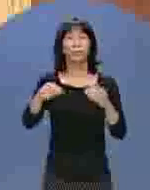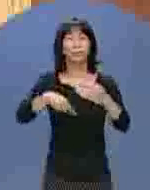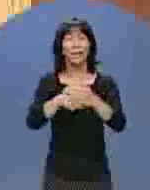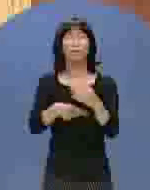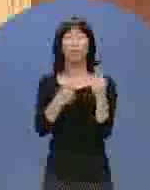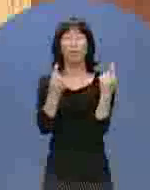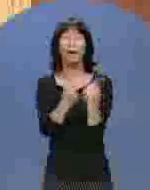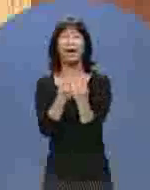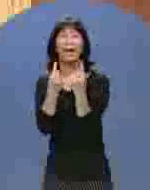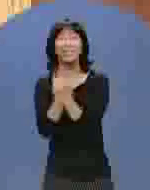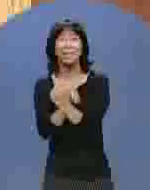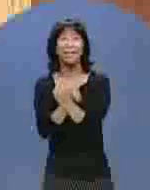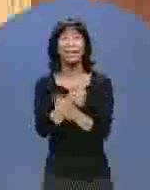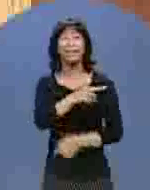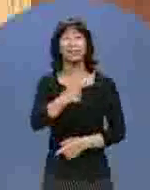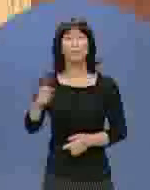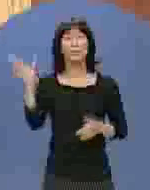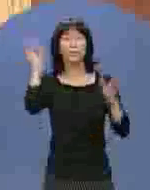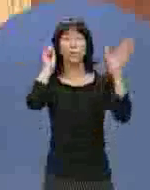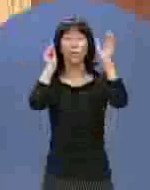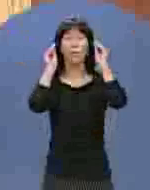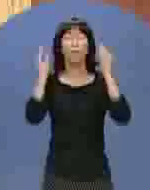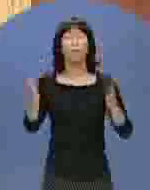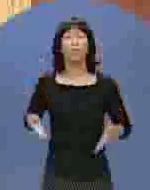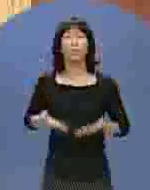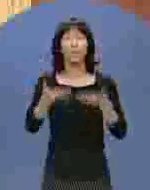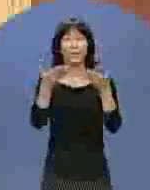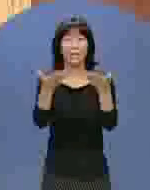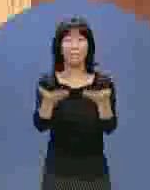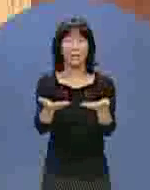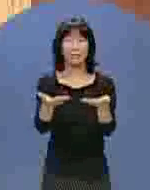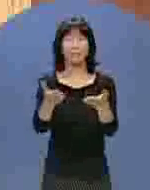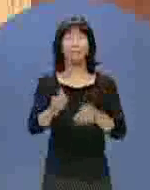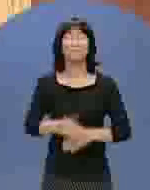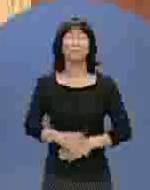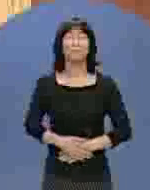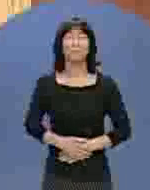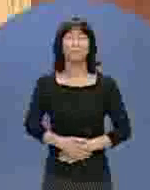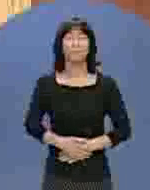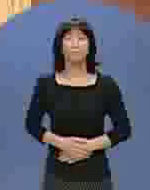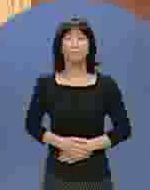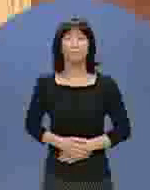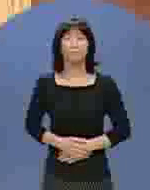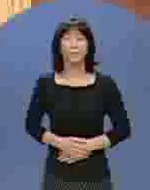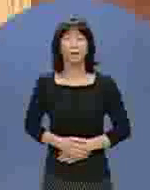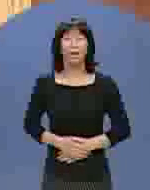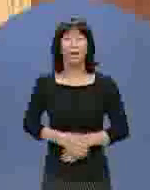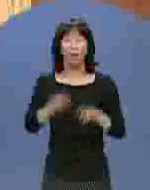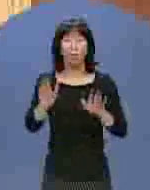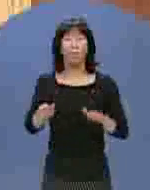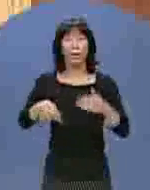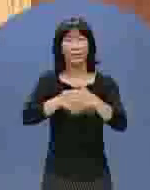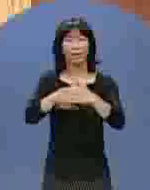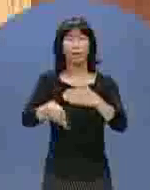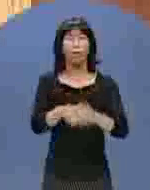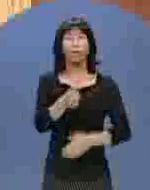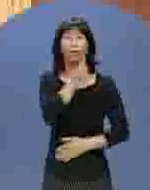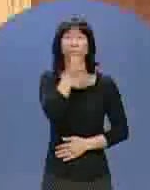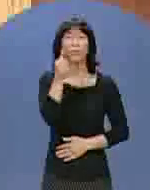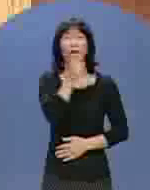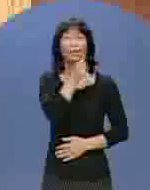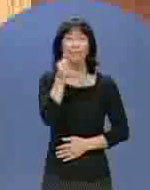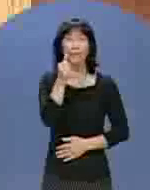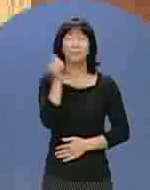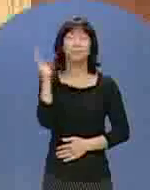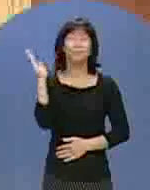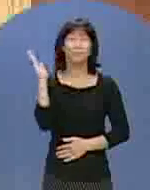の2回更新して様々な情報をお届けしています。それでは今回の内容をご紹